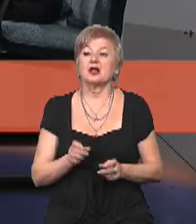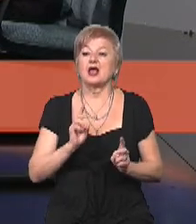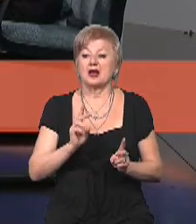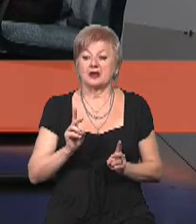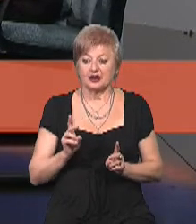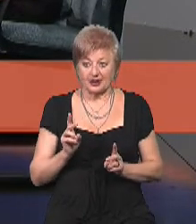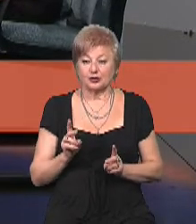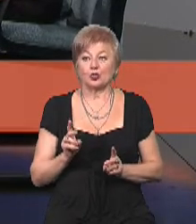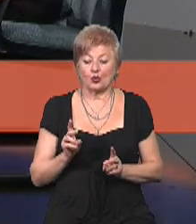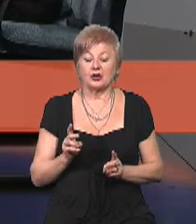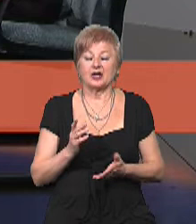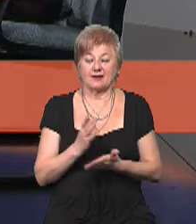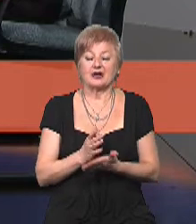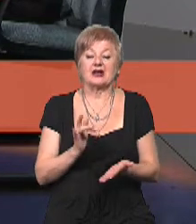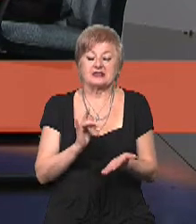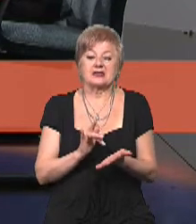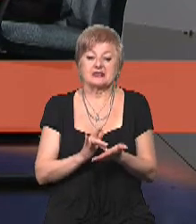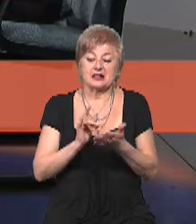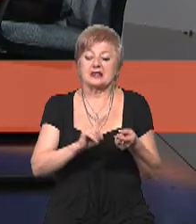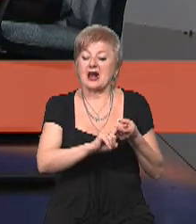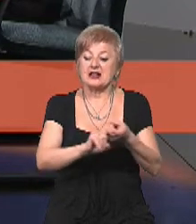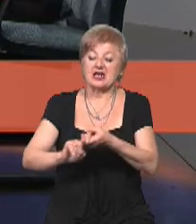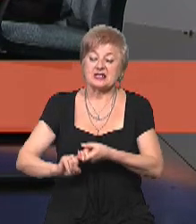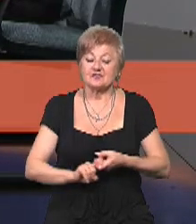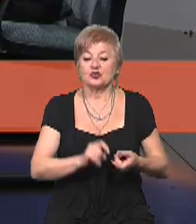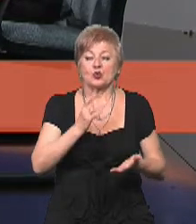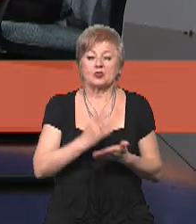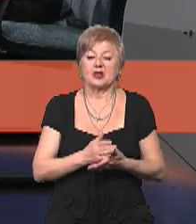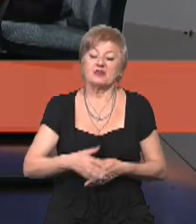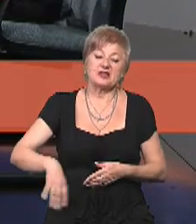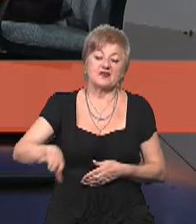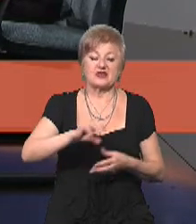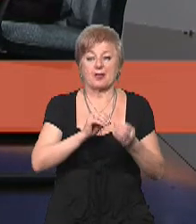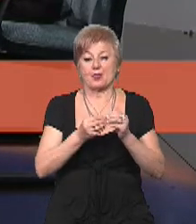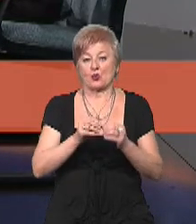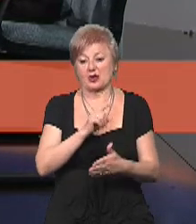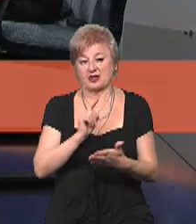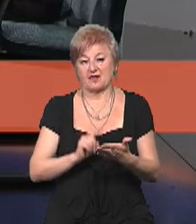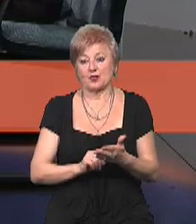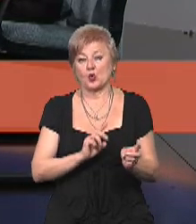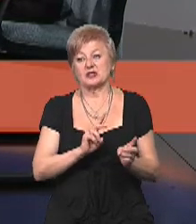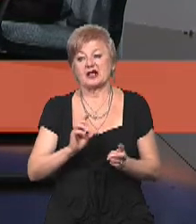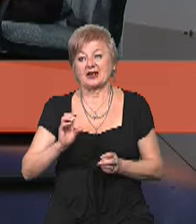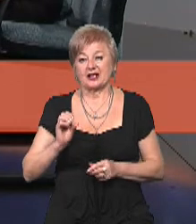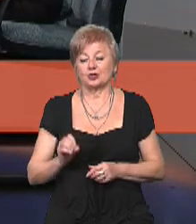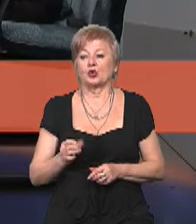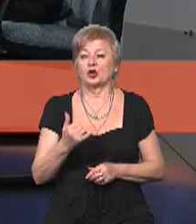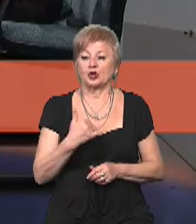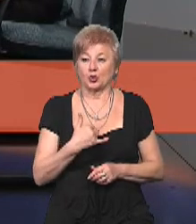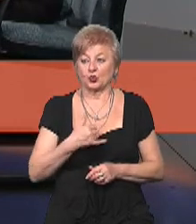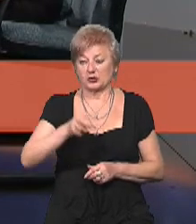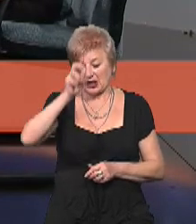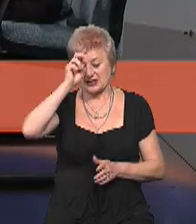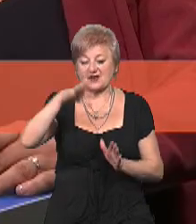принципе, является центральным звеном, который владеет всеми проблемными вопросами, которые у нас в